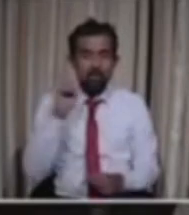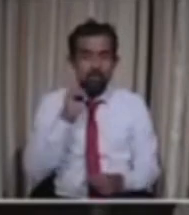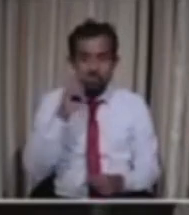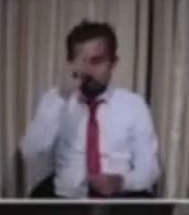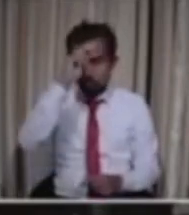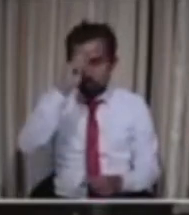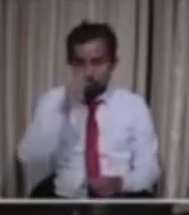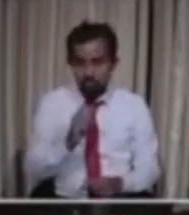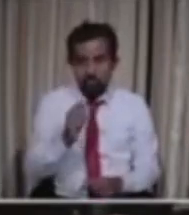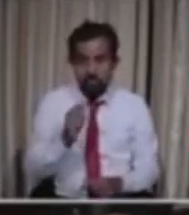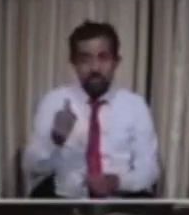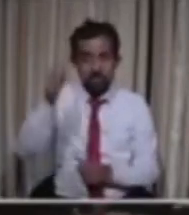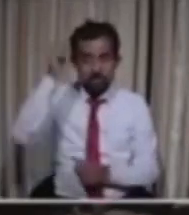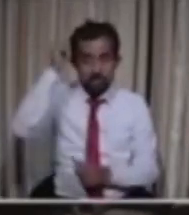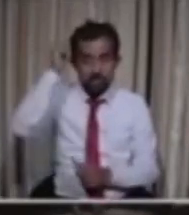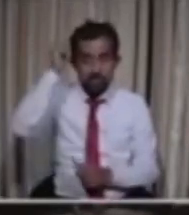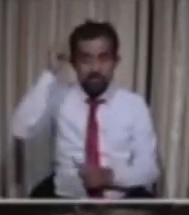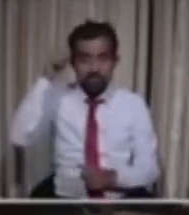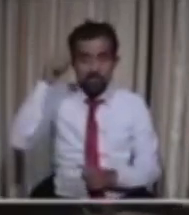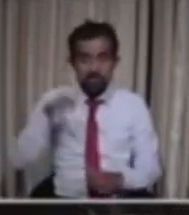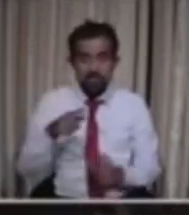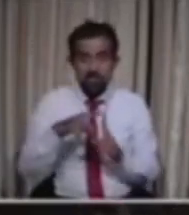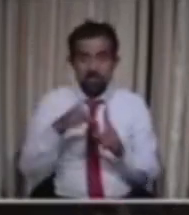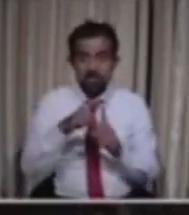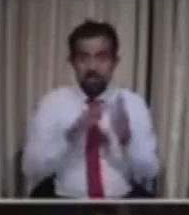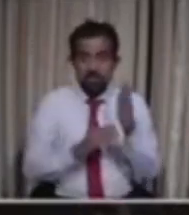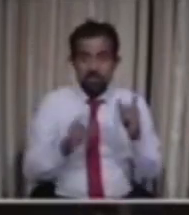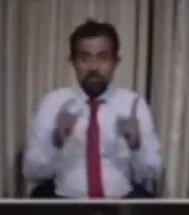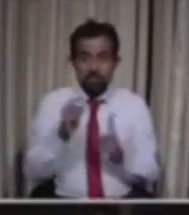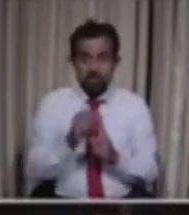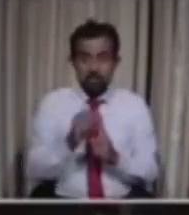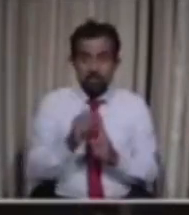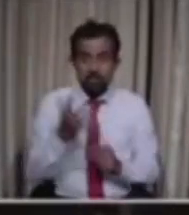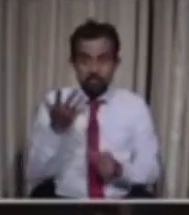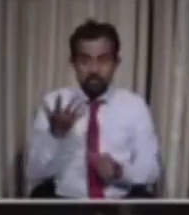அவருடைய மாமனார் ஜிஆர் தேவத்தனா ஜனாதிபதியாக இருந்த பொழுது